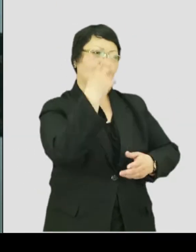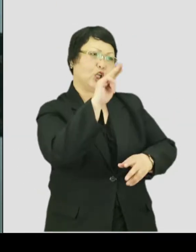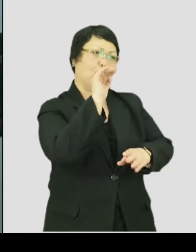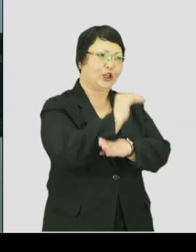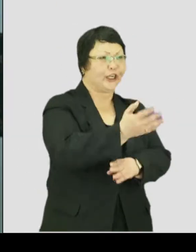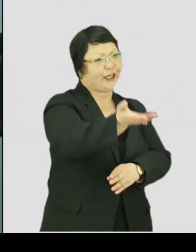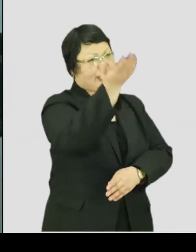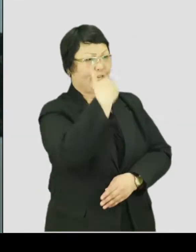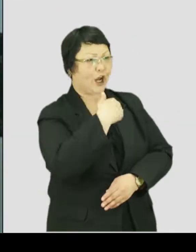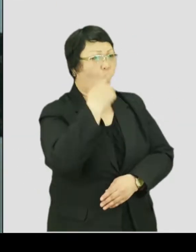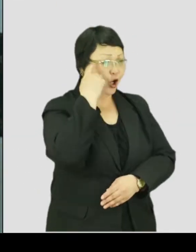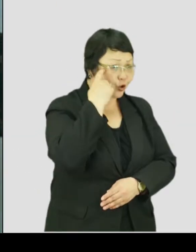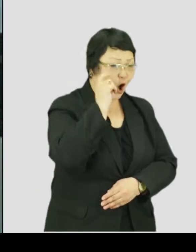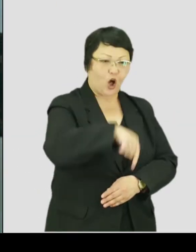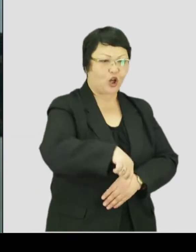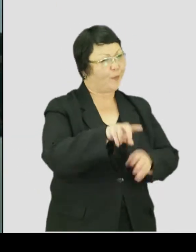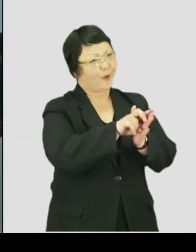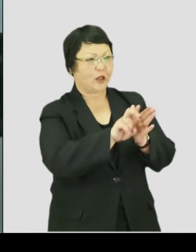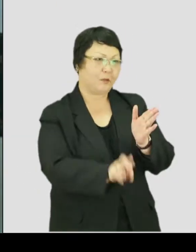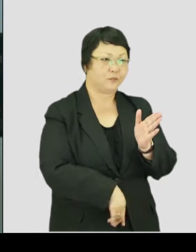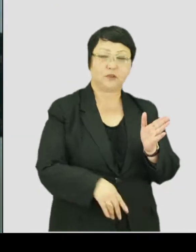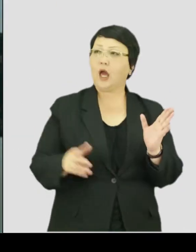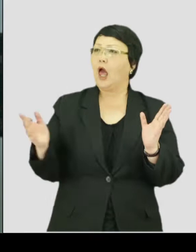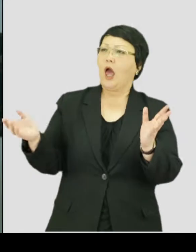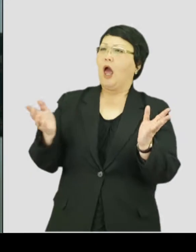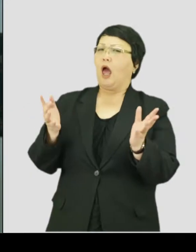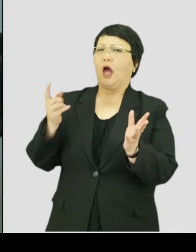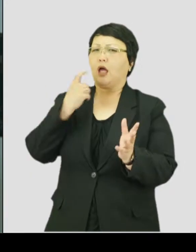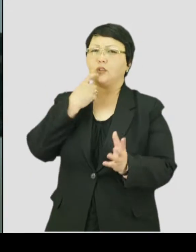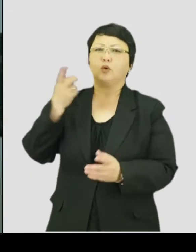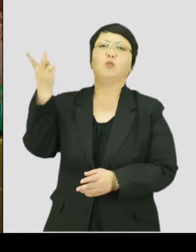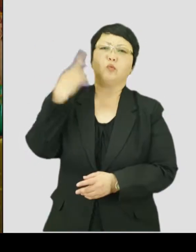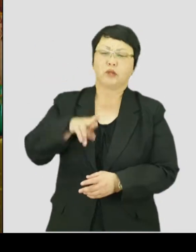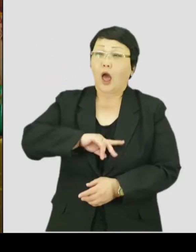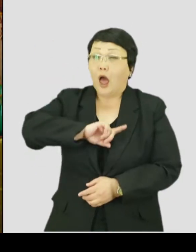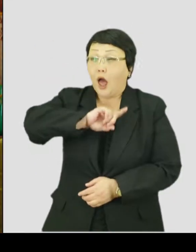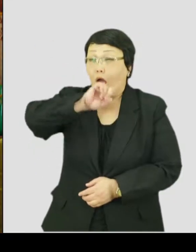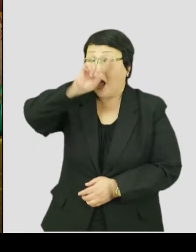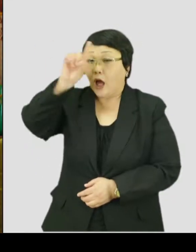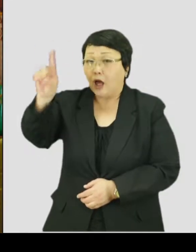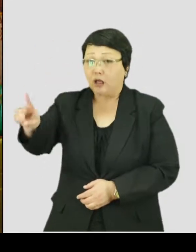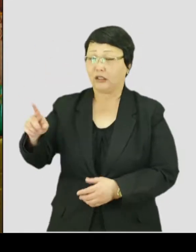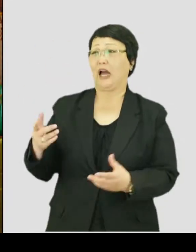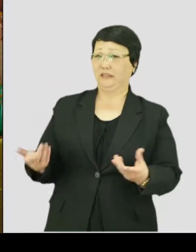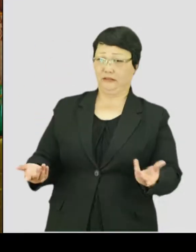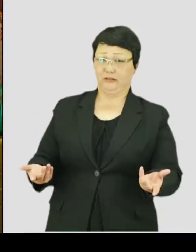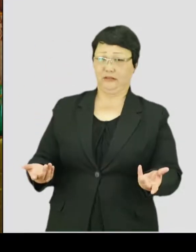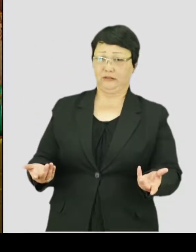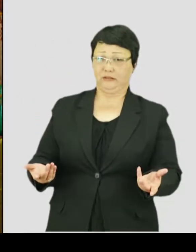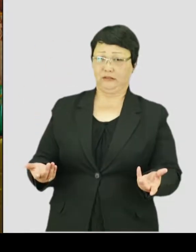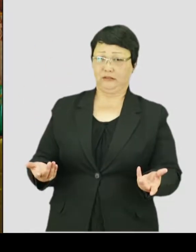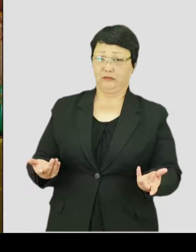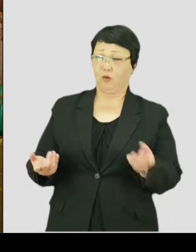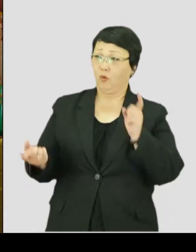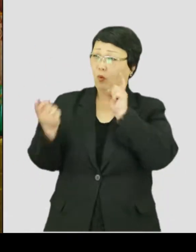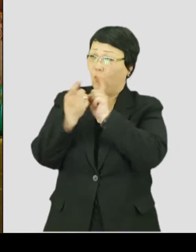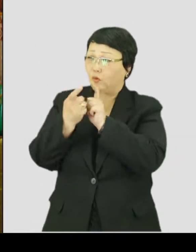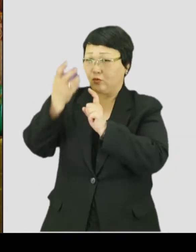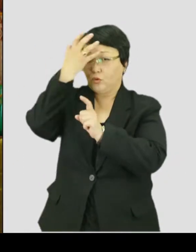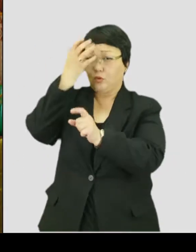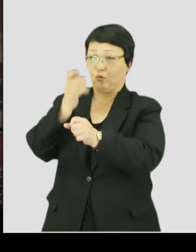нар дараа тэгж ирээрээ гэлээ тэр асуудал амар хүндрэлтэй шүү дээ. Зорин очиж байгаа үед тэр амар хүндрэлтэй